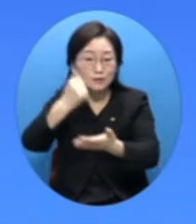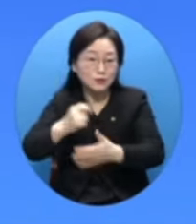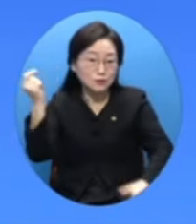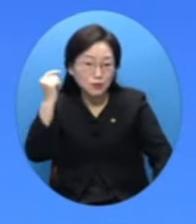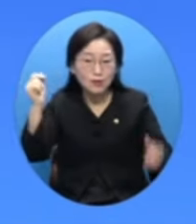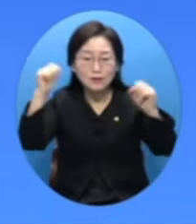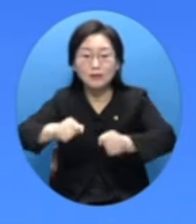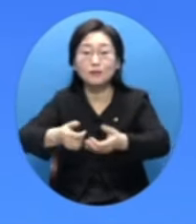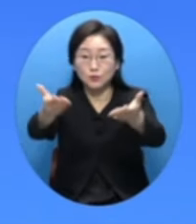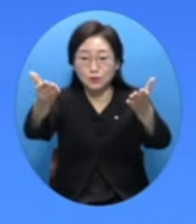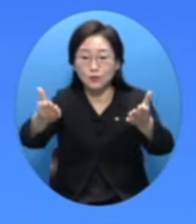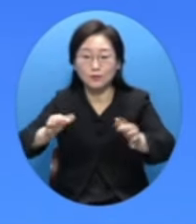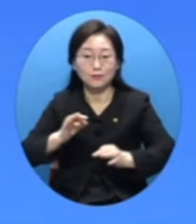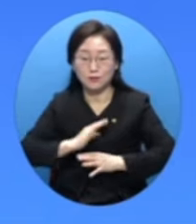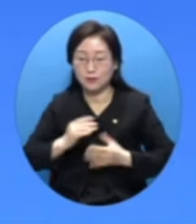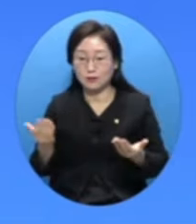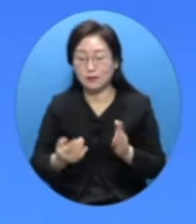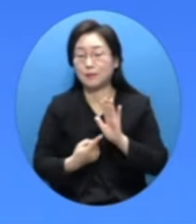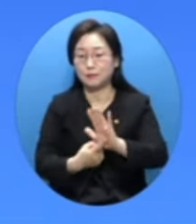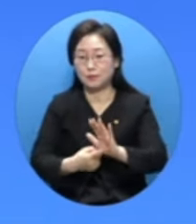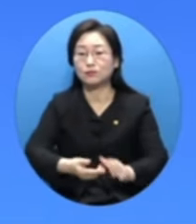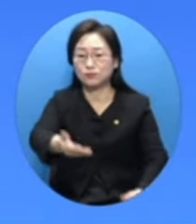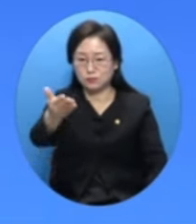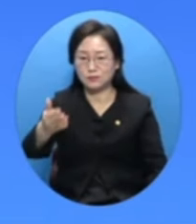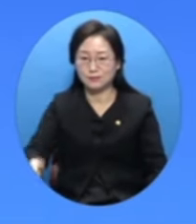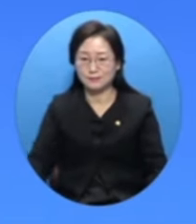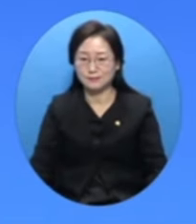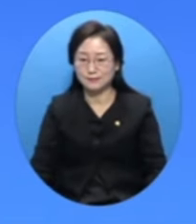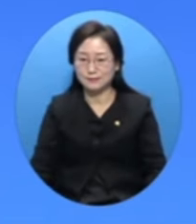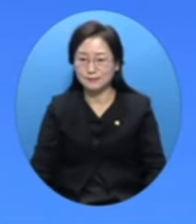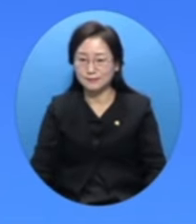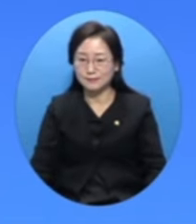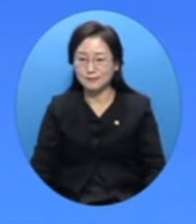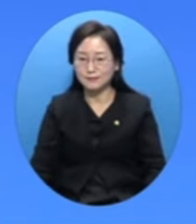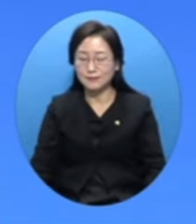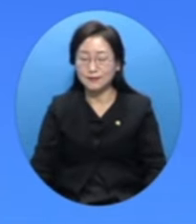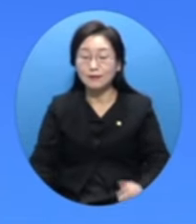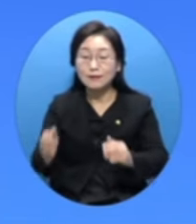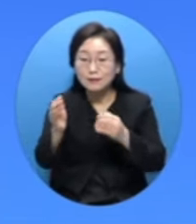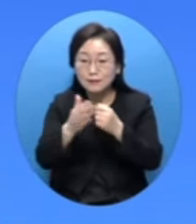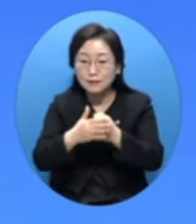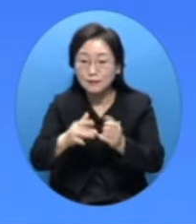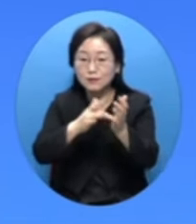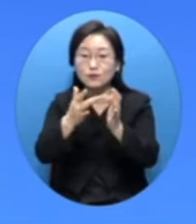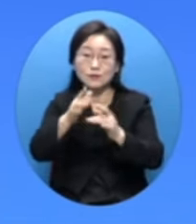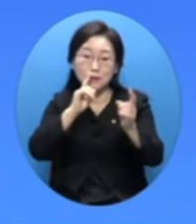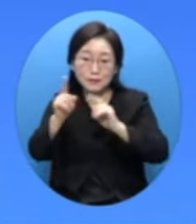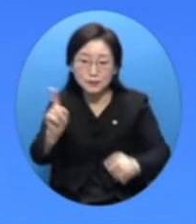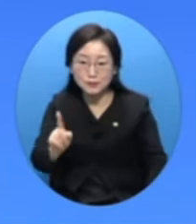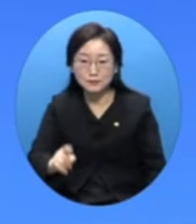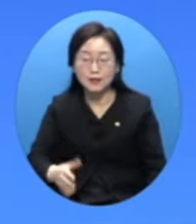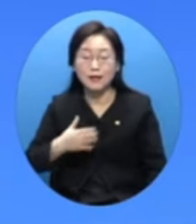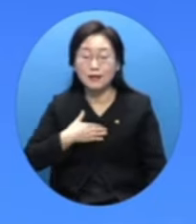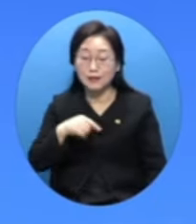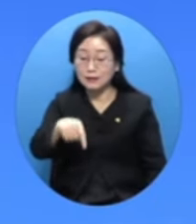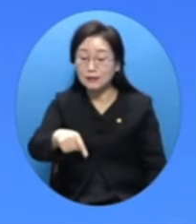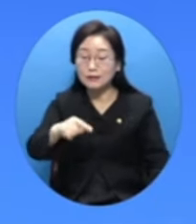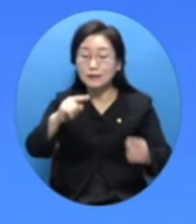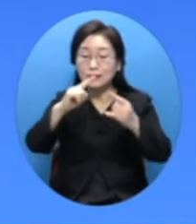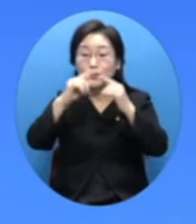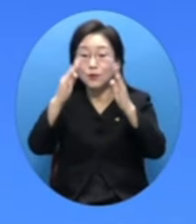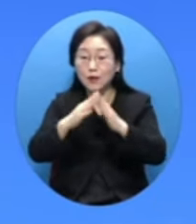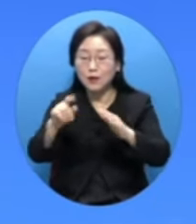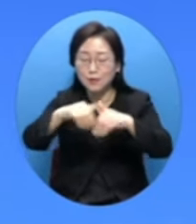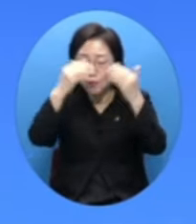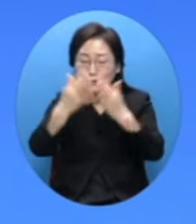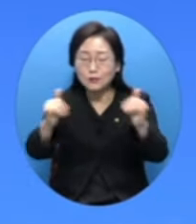들으시고 응답하시고 놀라운 일을 베풀어 주시는 것입니다. 그래서 예수님께서 말씀하시기를 내 집은 만민이 기도하는